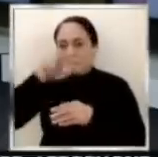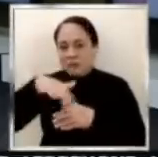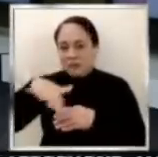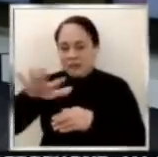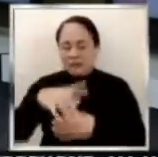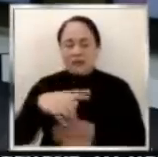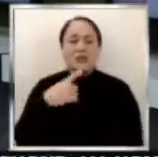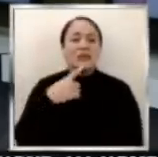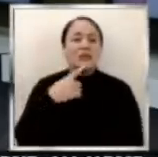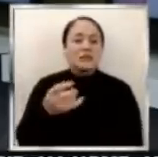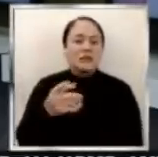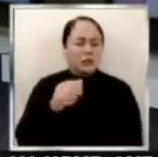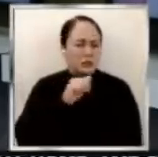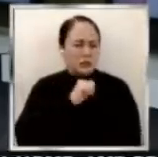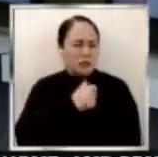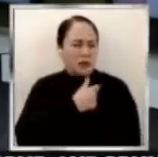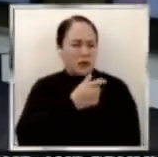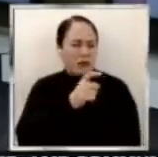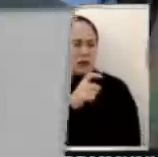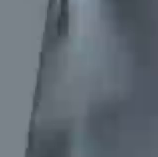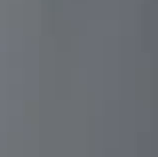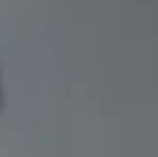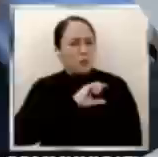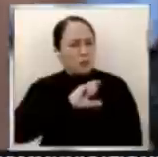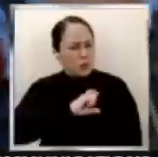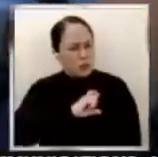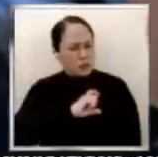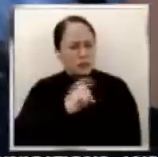ng mga otoridad at nakatutok si Salima Refrang.